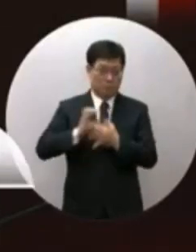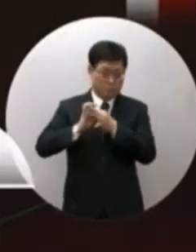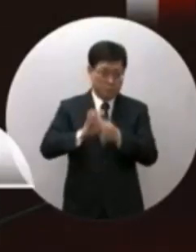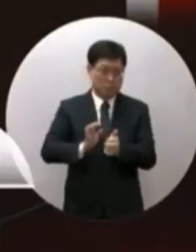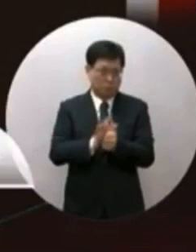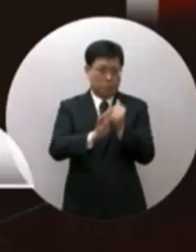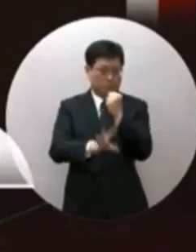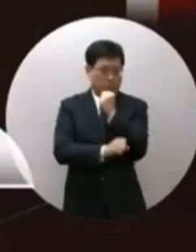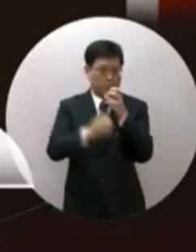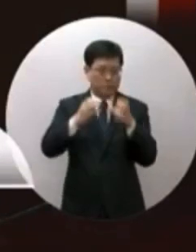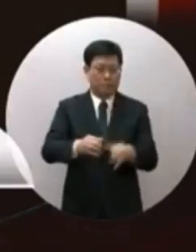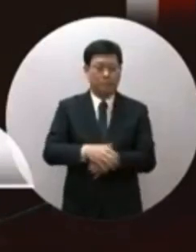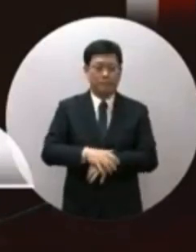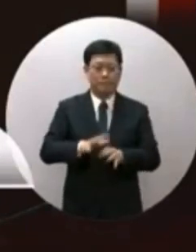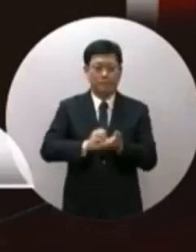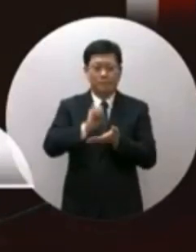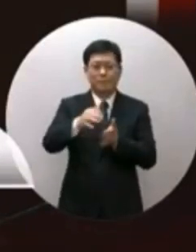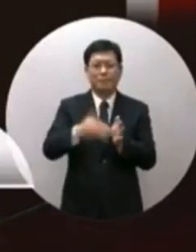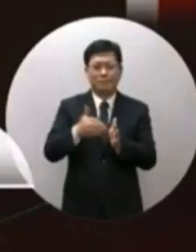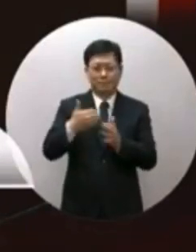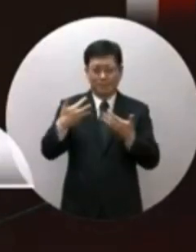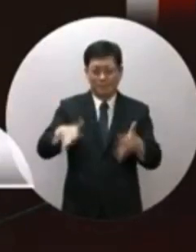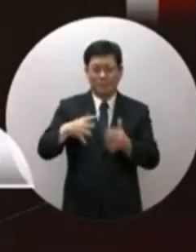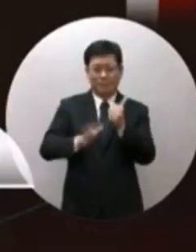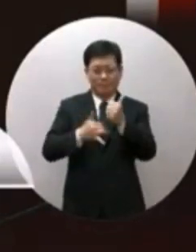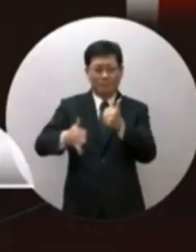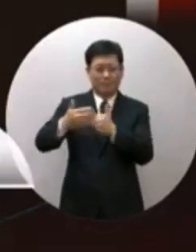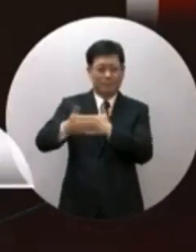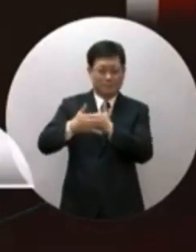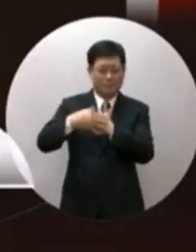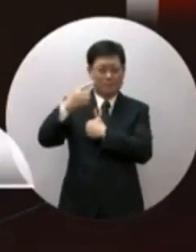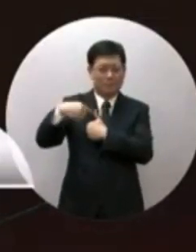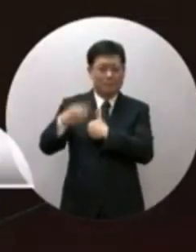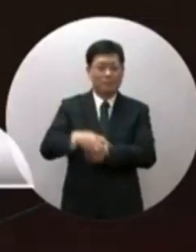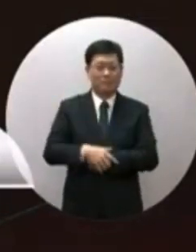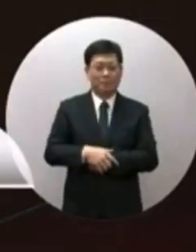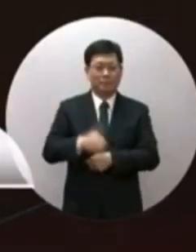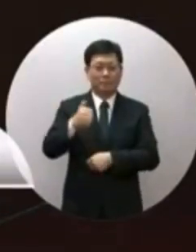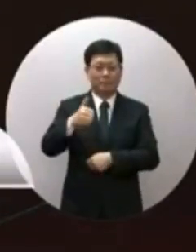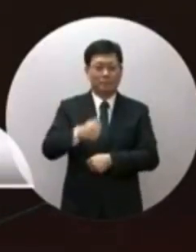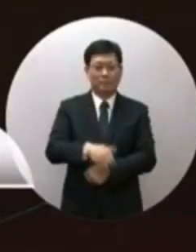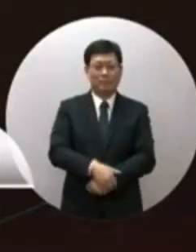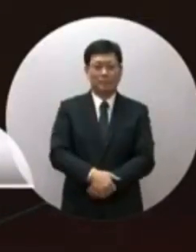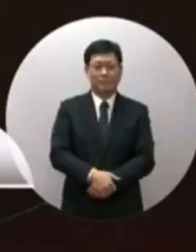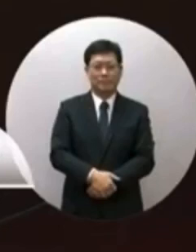奠定基础。以上报告敬请各位委员会议指教，谢谢。